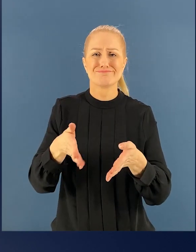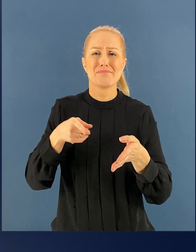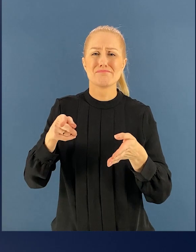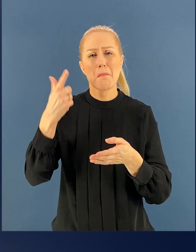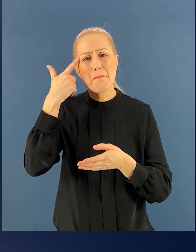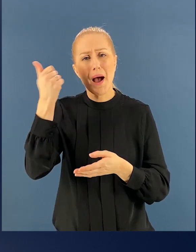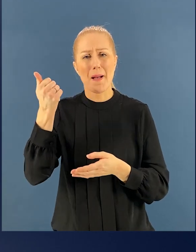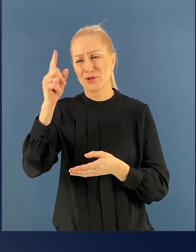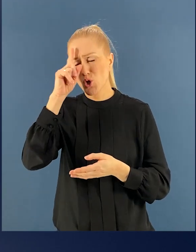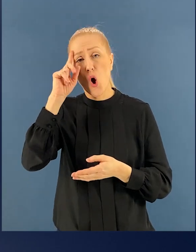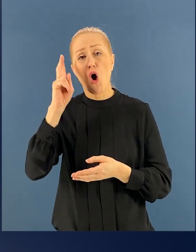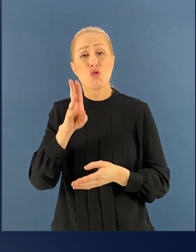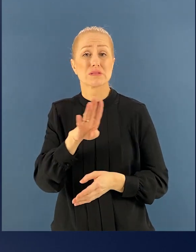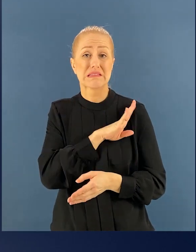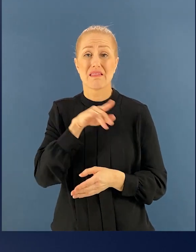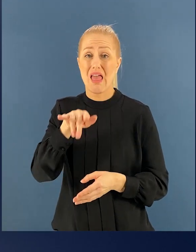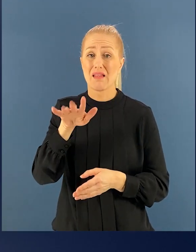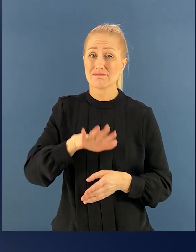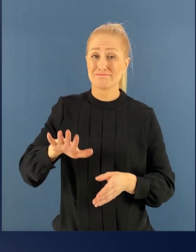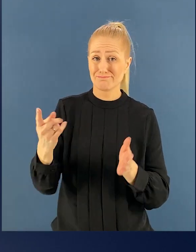Wybrzeżu w 1970 roku.